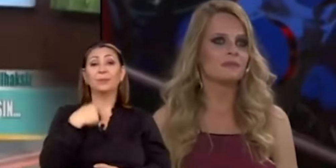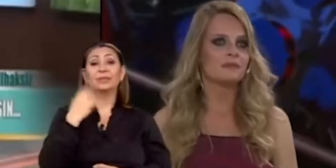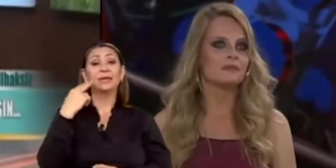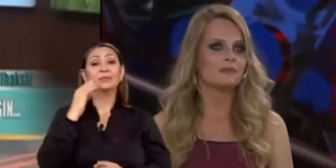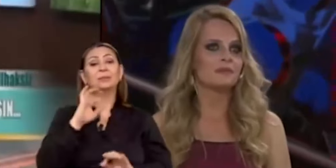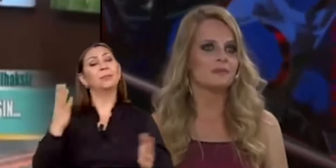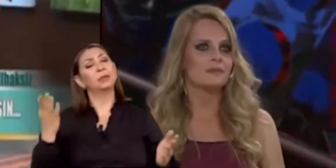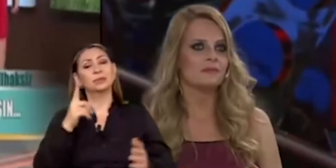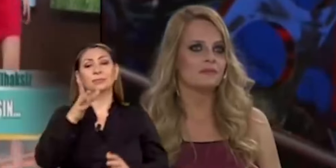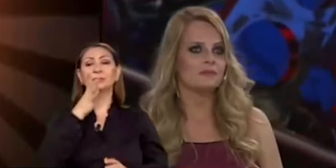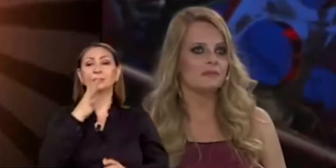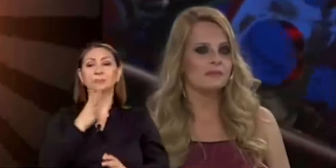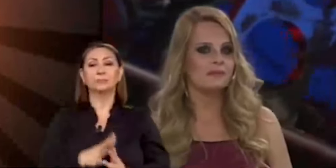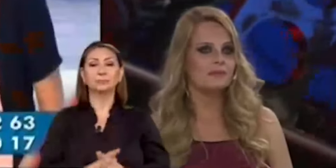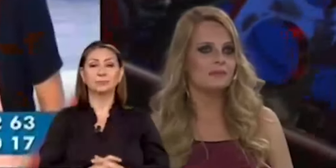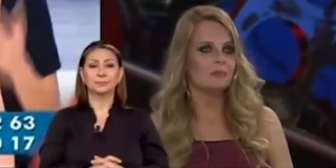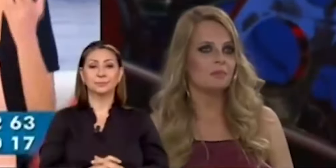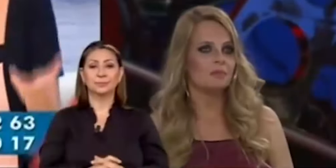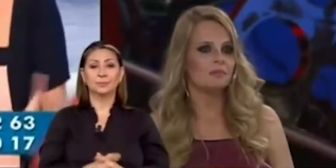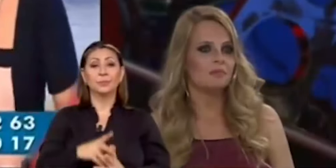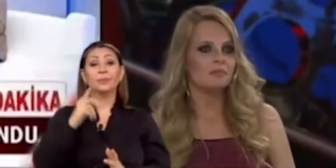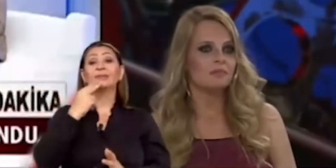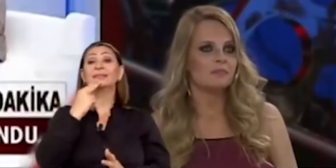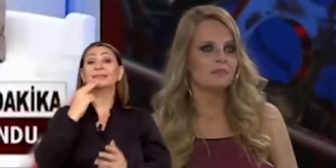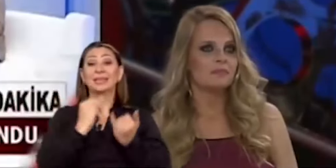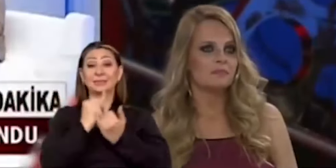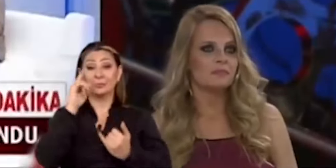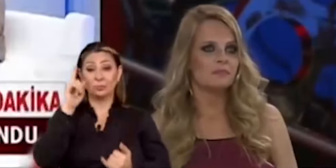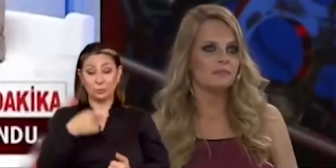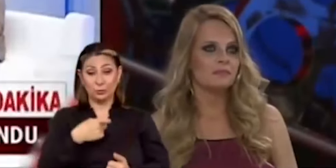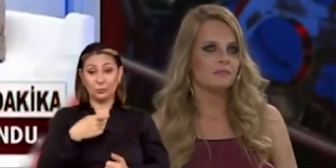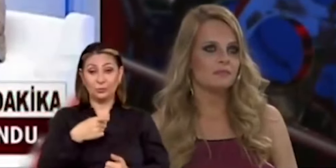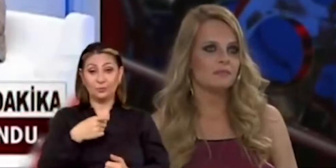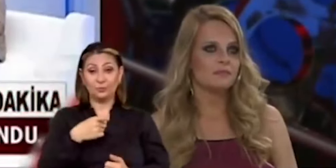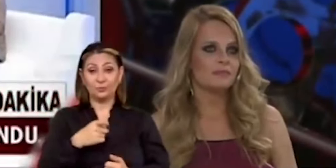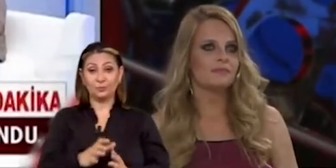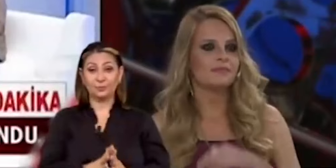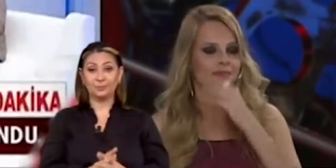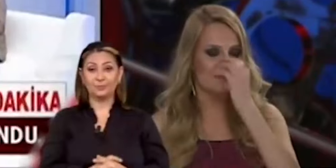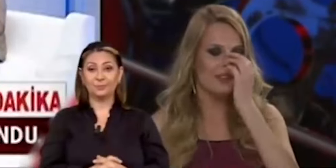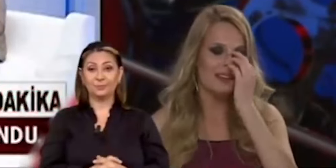olmaz. Peki. Teşekkür ediyorum. Süheyla'yı bulduk. Çok şükür bulundu.